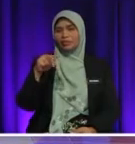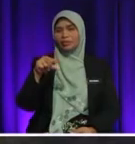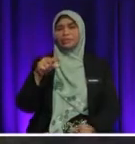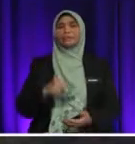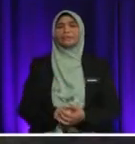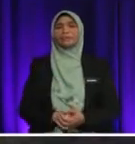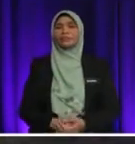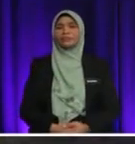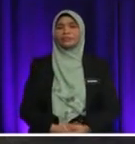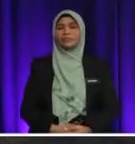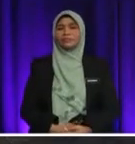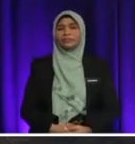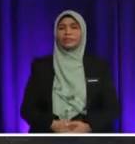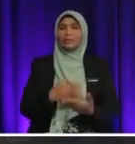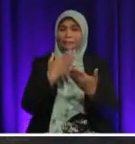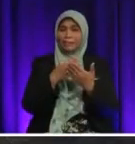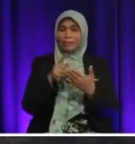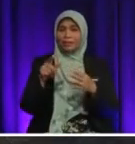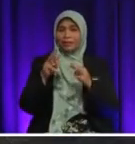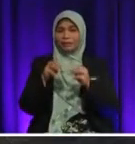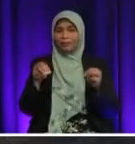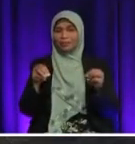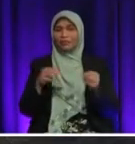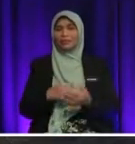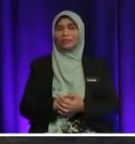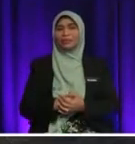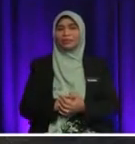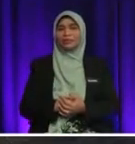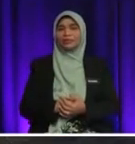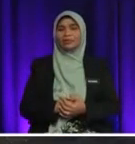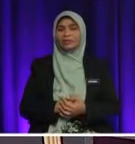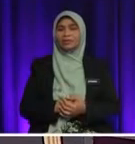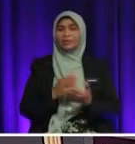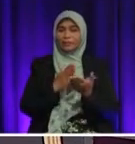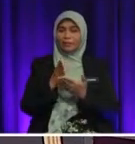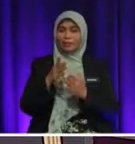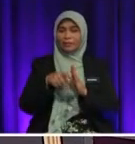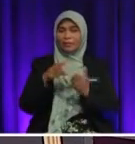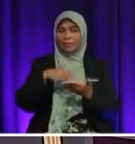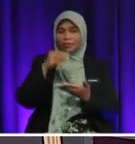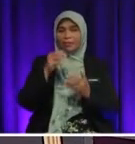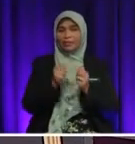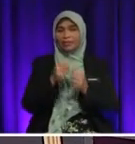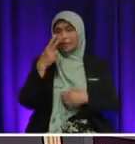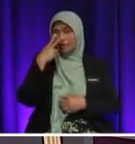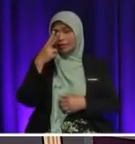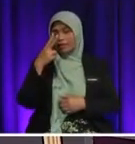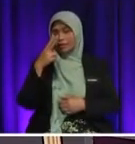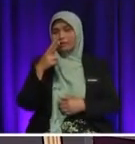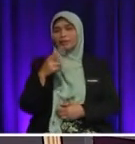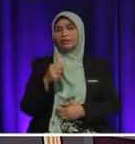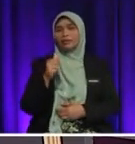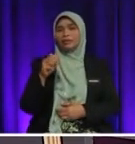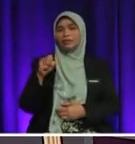Cikgu Liana. Baiklah murid-murid. Okay, murid di studio, murid di rumah. Kita teruskan pembelajaran dengan melihat aspek binaan